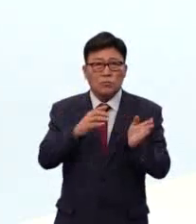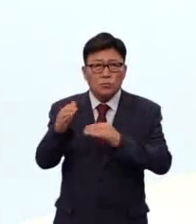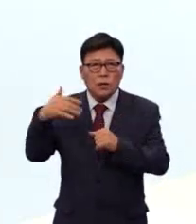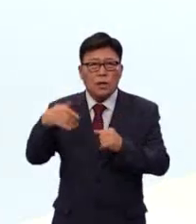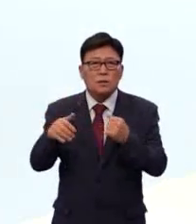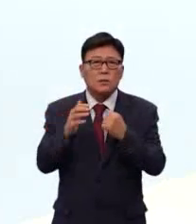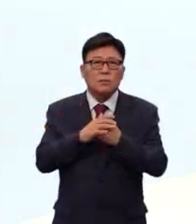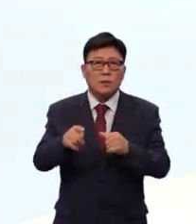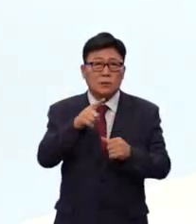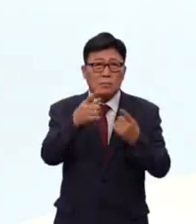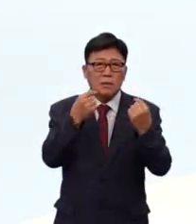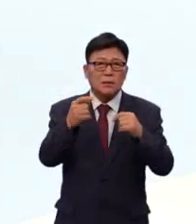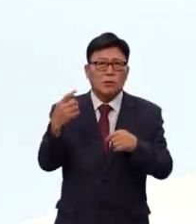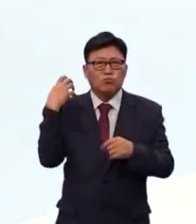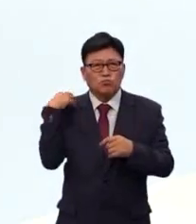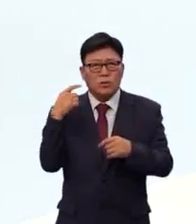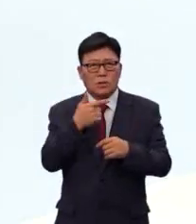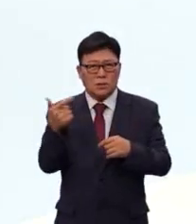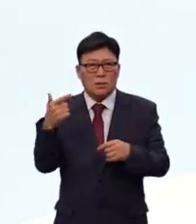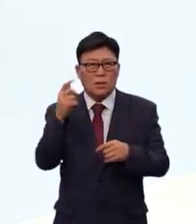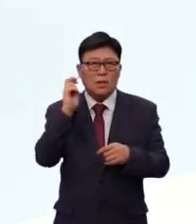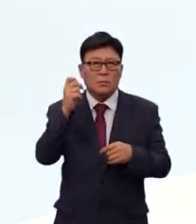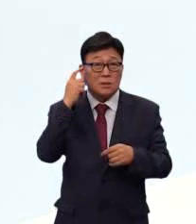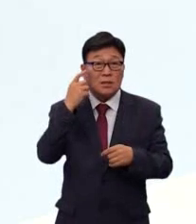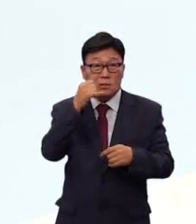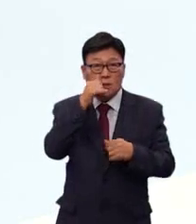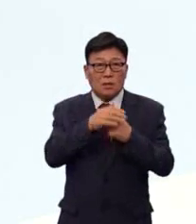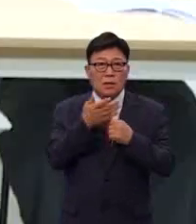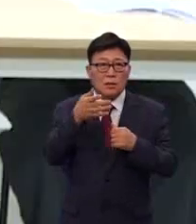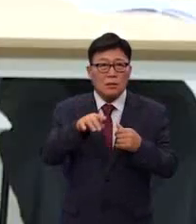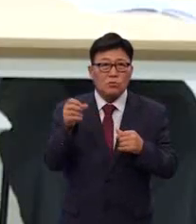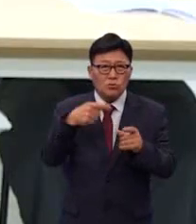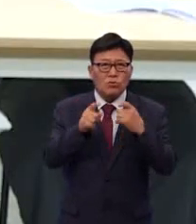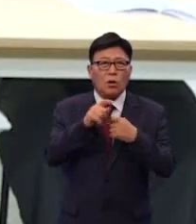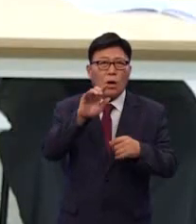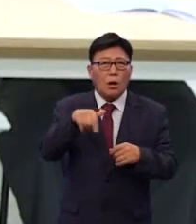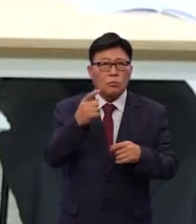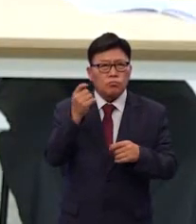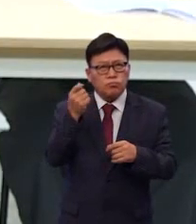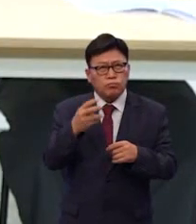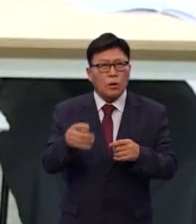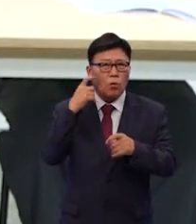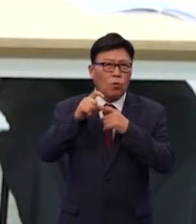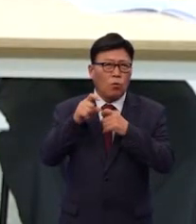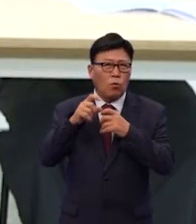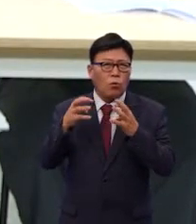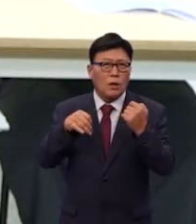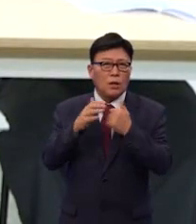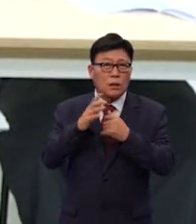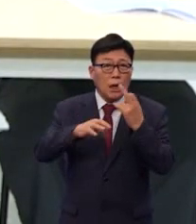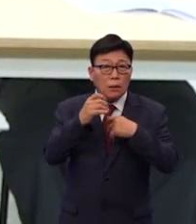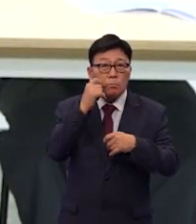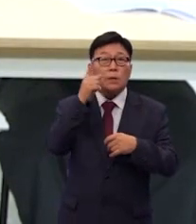꾸려가야 하기 때문에 그만큼의 부담감이 크지 않을까 또 생각이 드는데요. 하물며 우리 하루에도 수십 번의 고민들을 많이